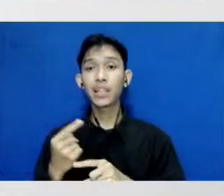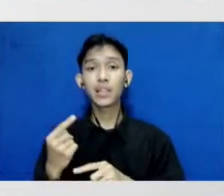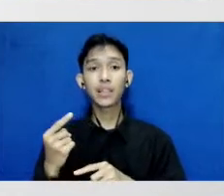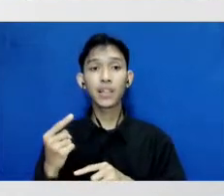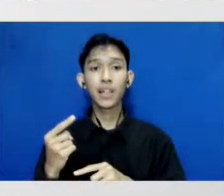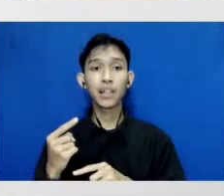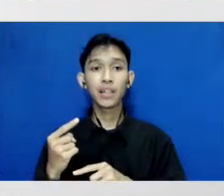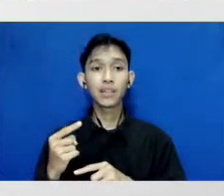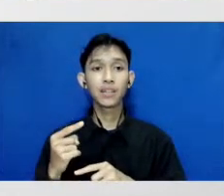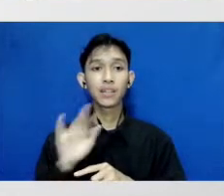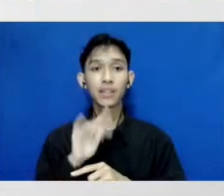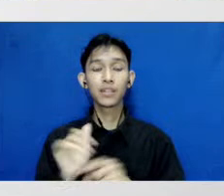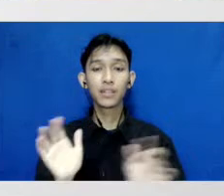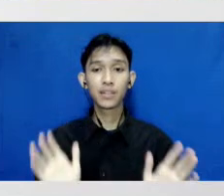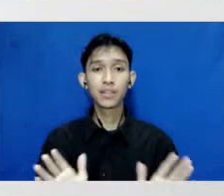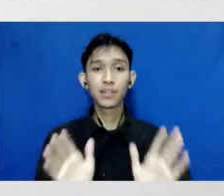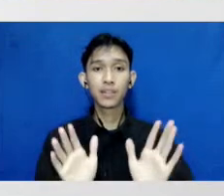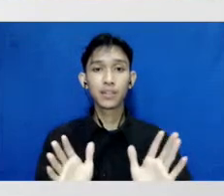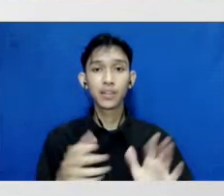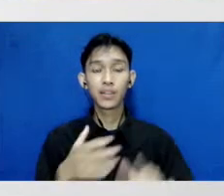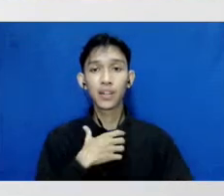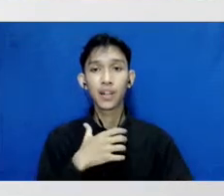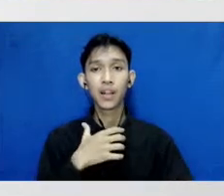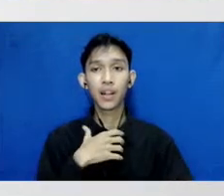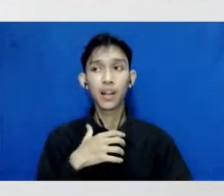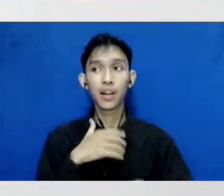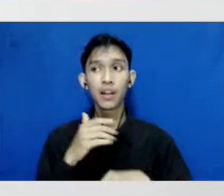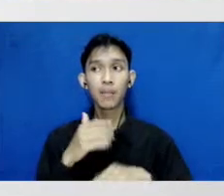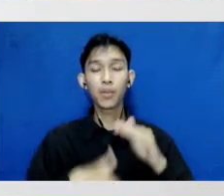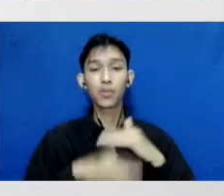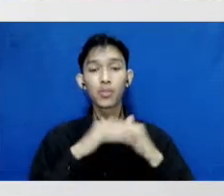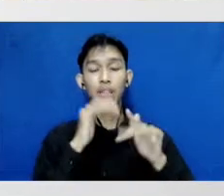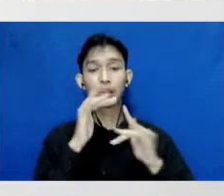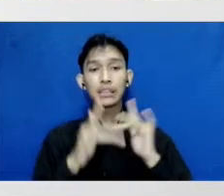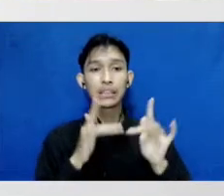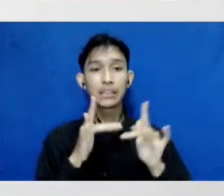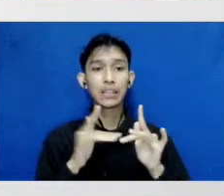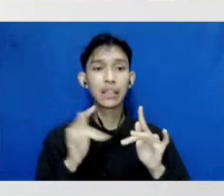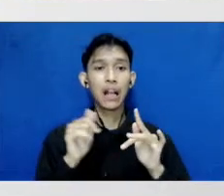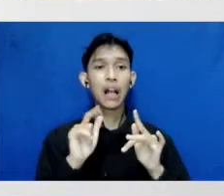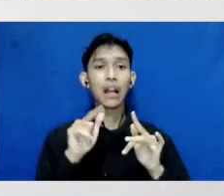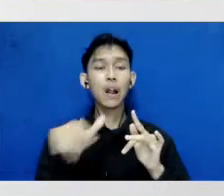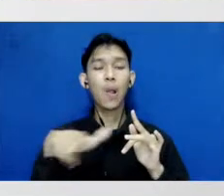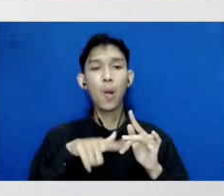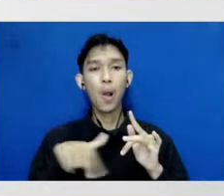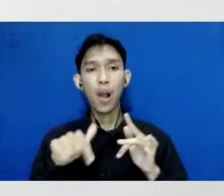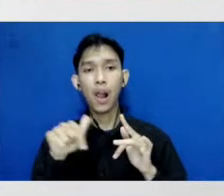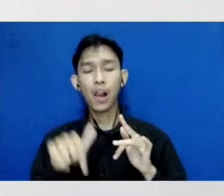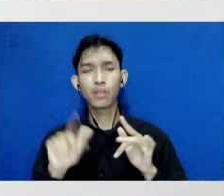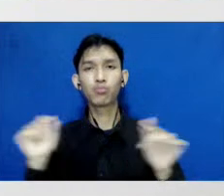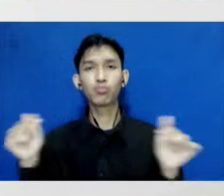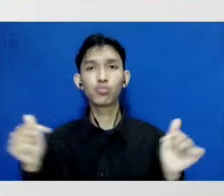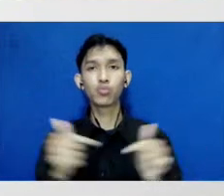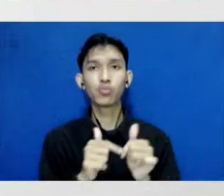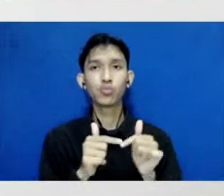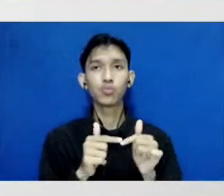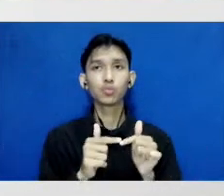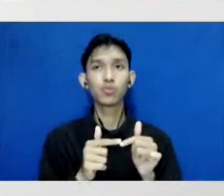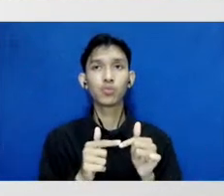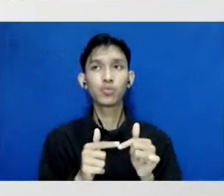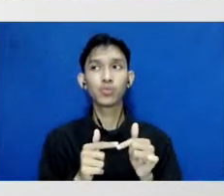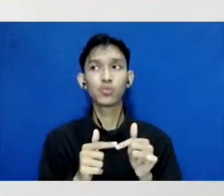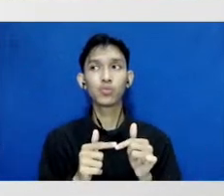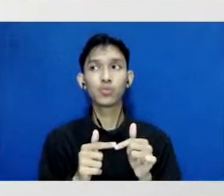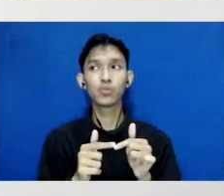juga mendorong hak penuhan hak-hak digital, ada konteks lokal di dalamnya, dihubungkan dengan tadi praktik